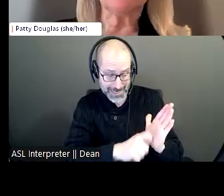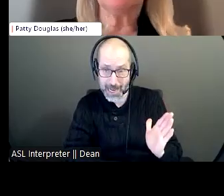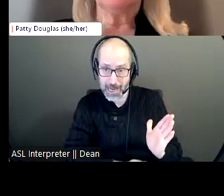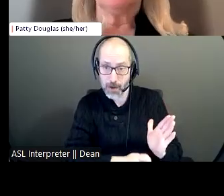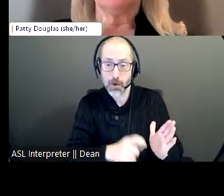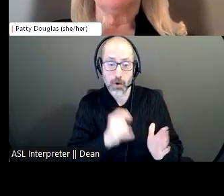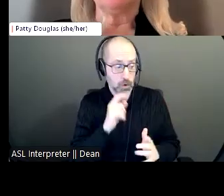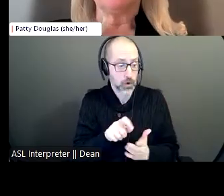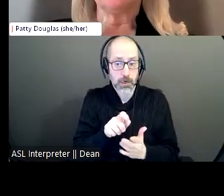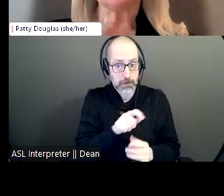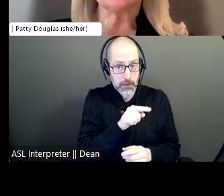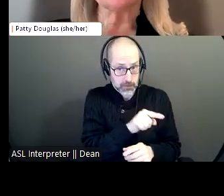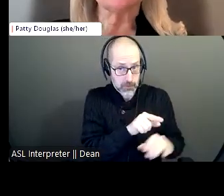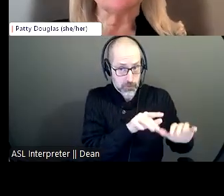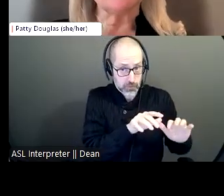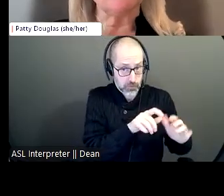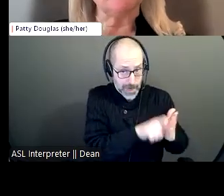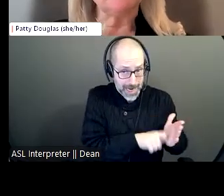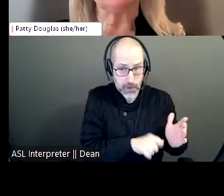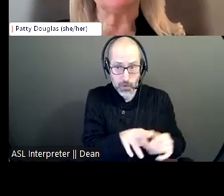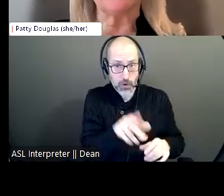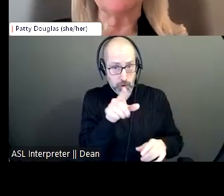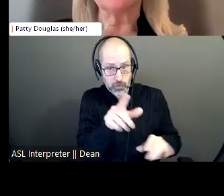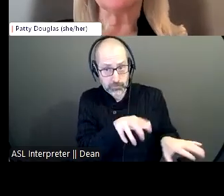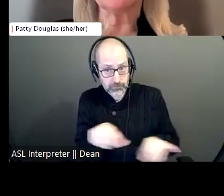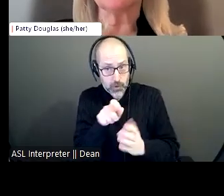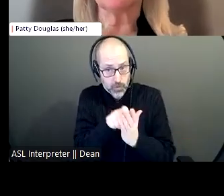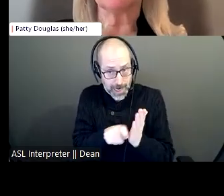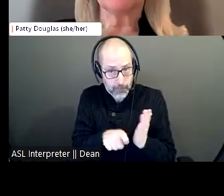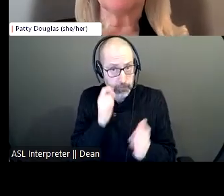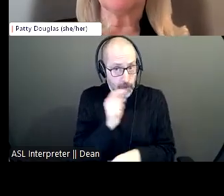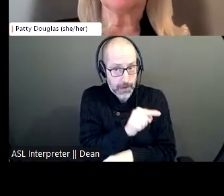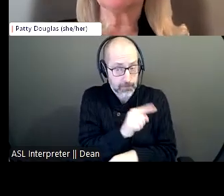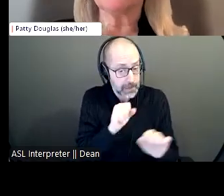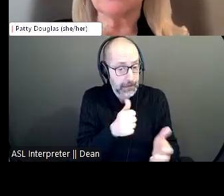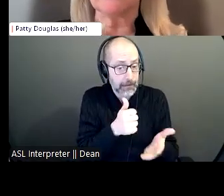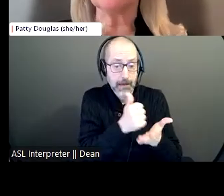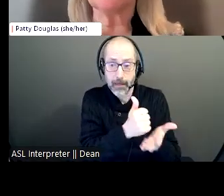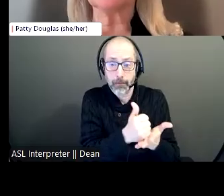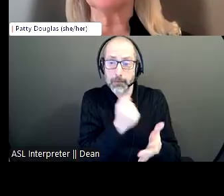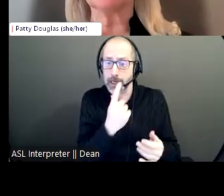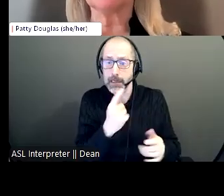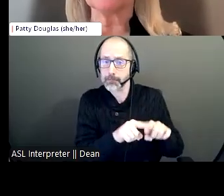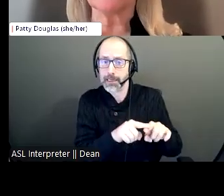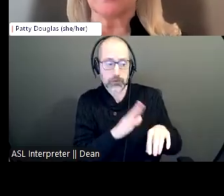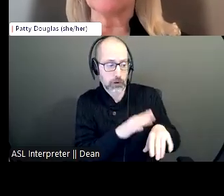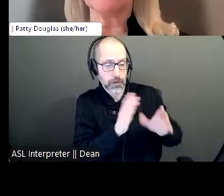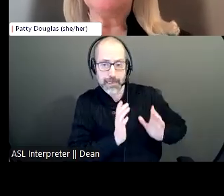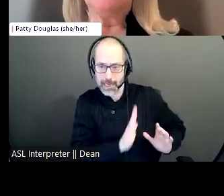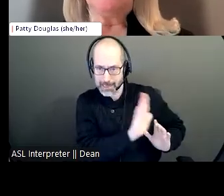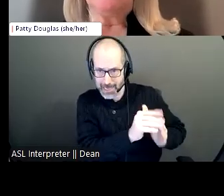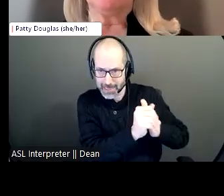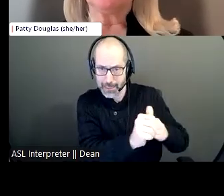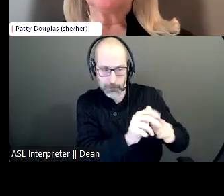l'écriture de la communication. Donc, les aider à écrire pour la